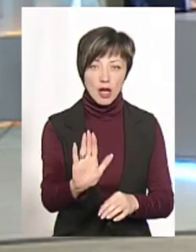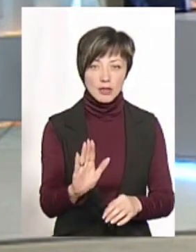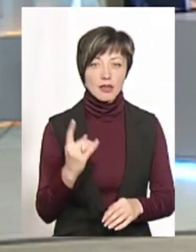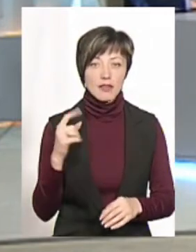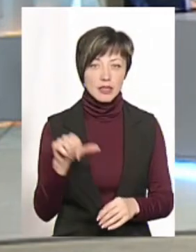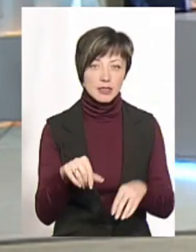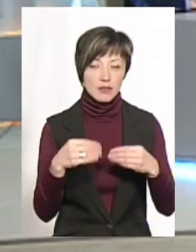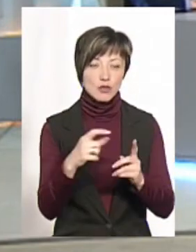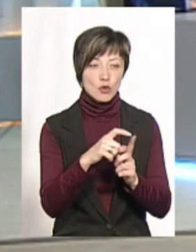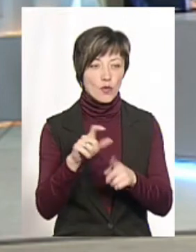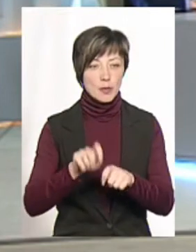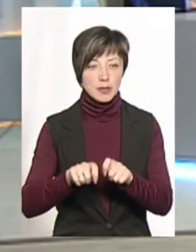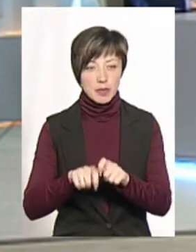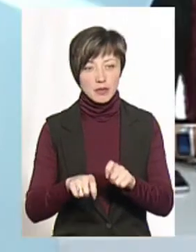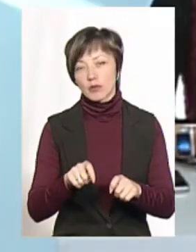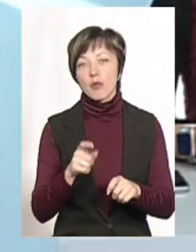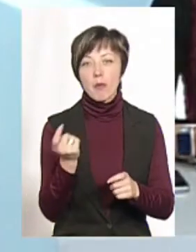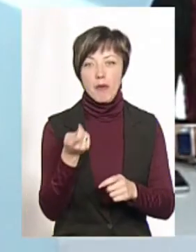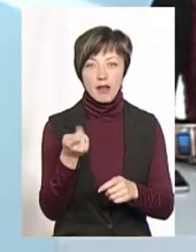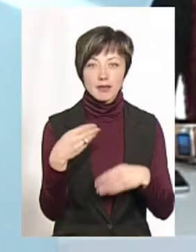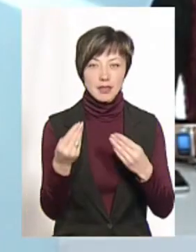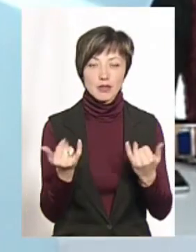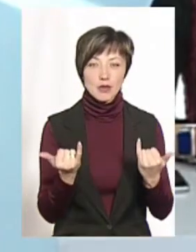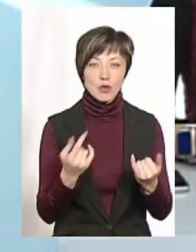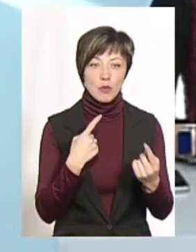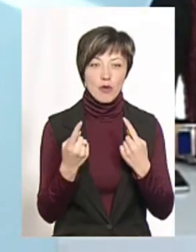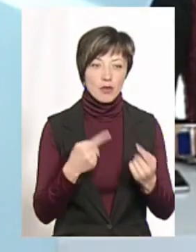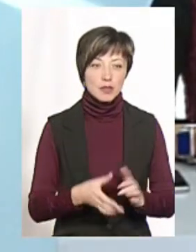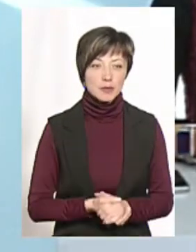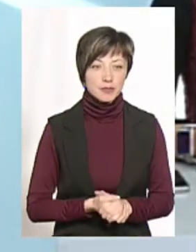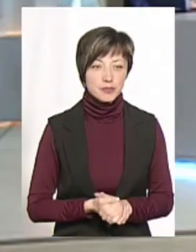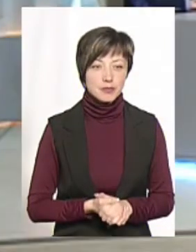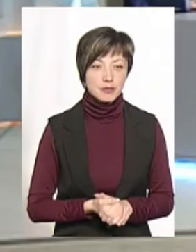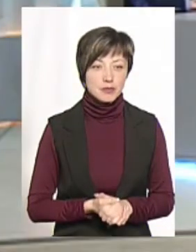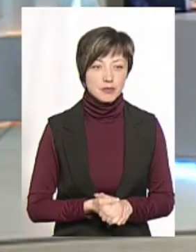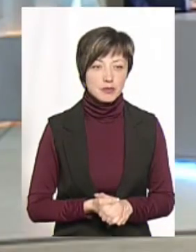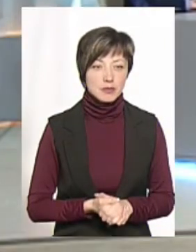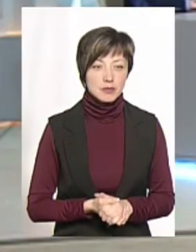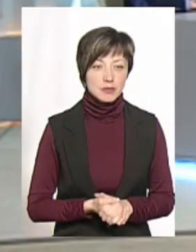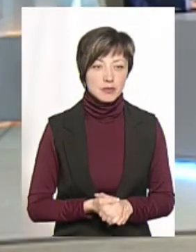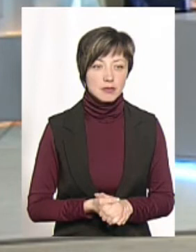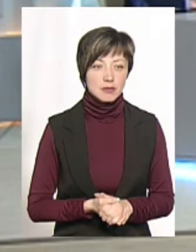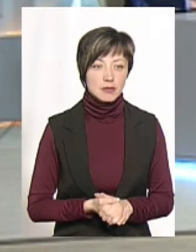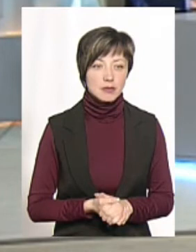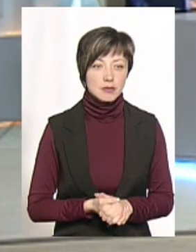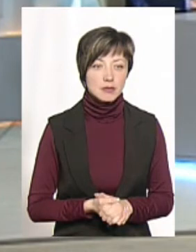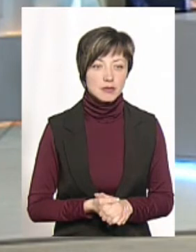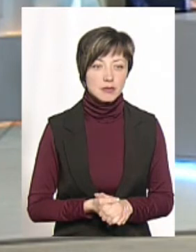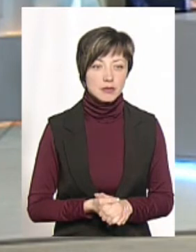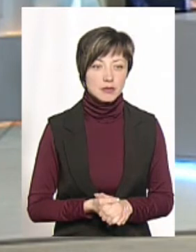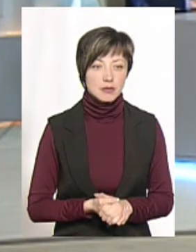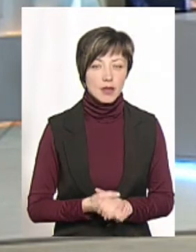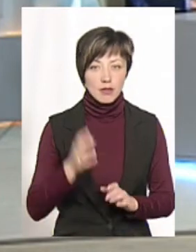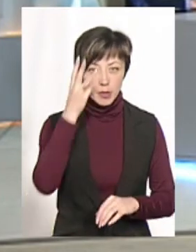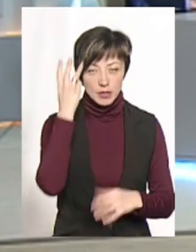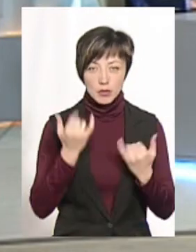ще хвилинку. Дамо слово нашим експертам, тому що зовсім мало їм вдається сьогодні поговорити. Прошу вас, прошу, пані Алло. У